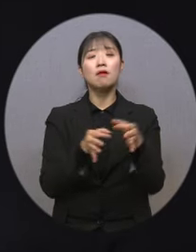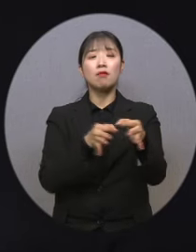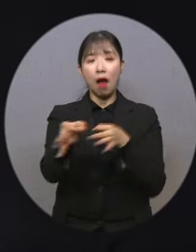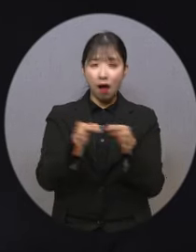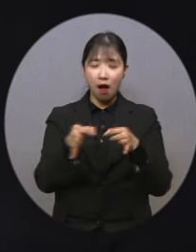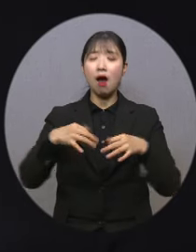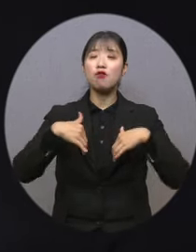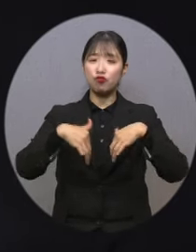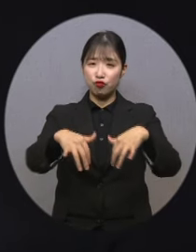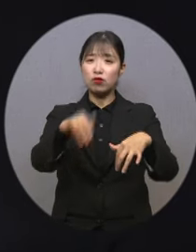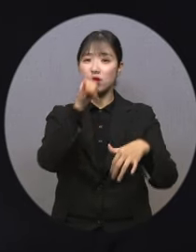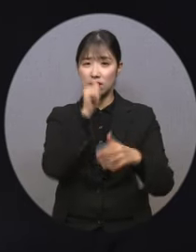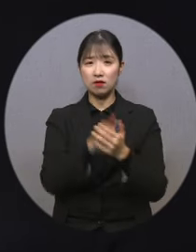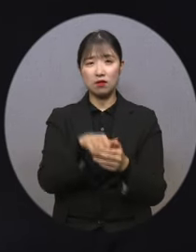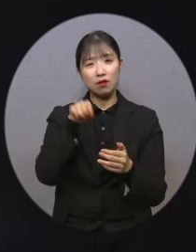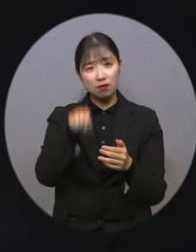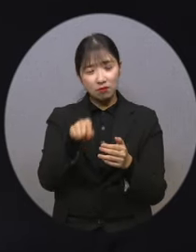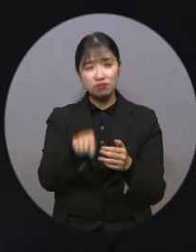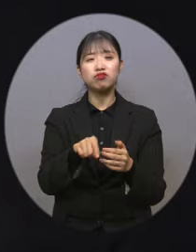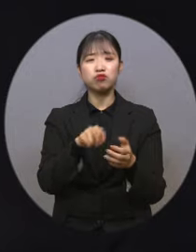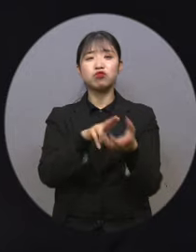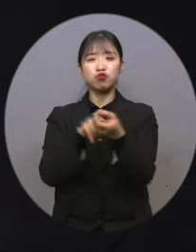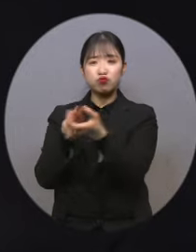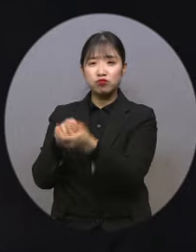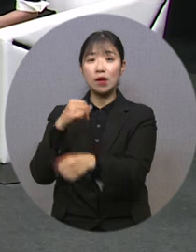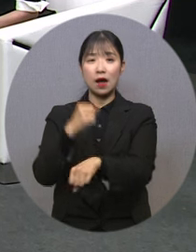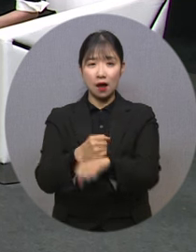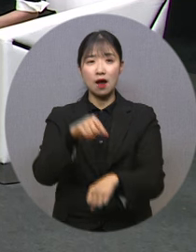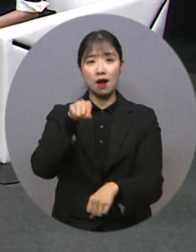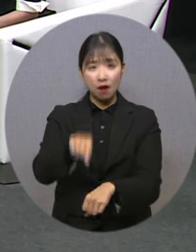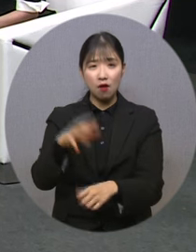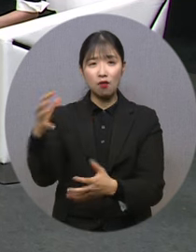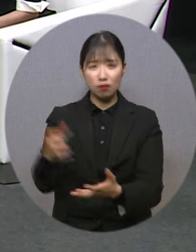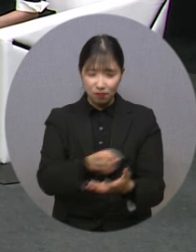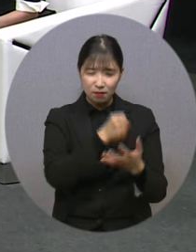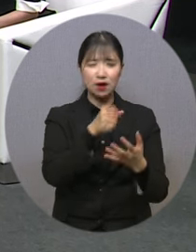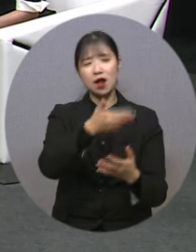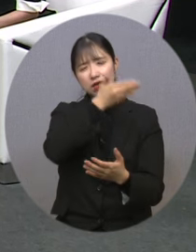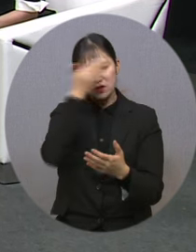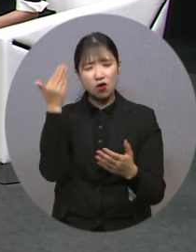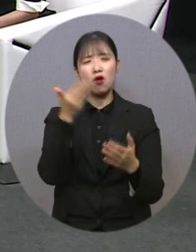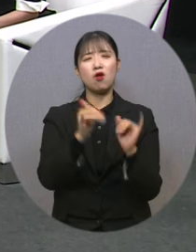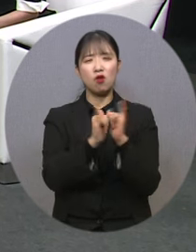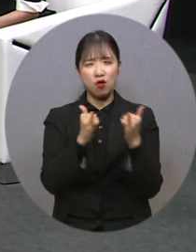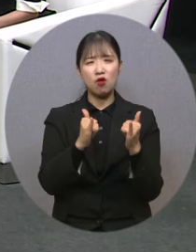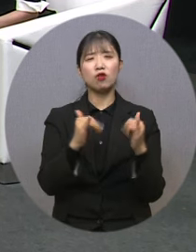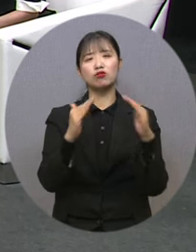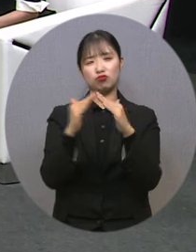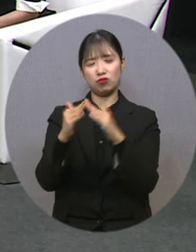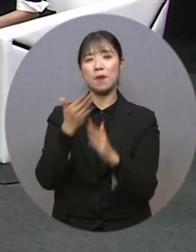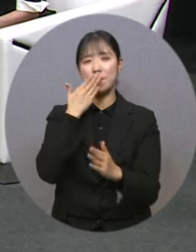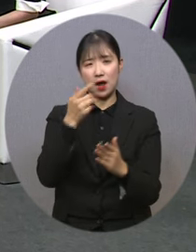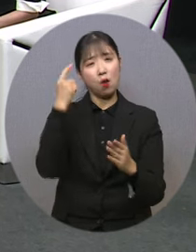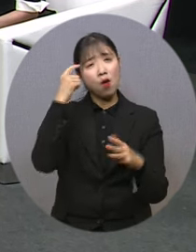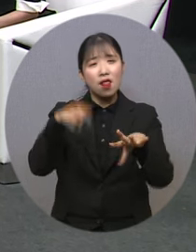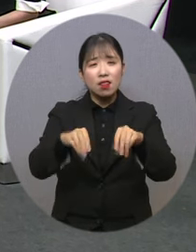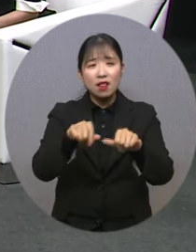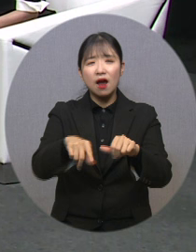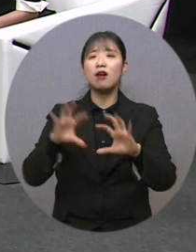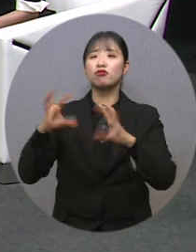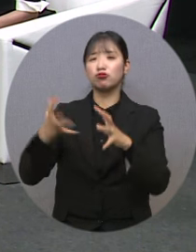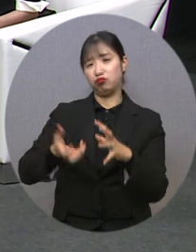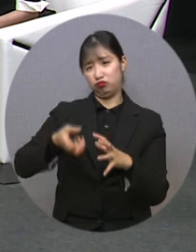있어요 그 삶과 만 분양 앙금 아 가지고 청년 주택을 사실 수가 있습니다 땅은 국가 그러니까 예